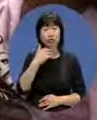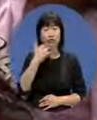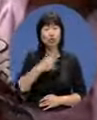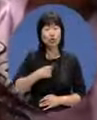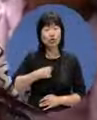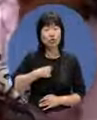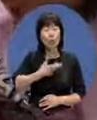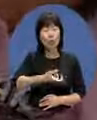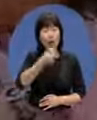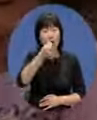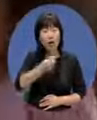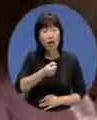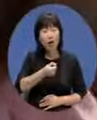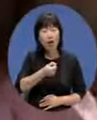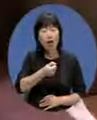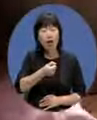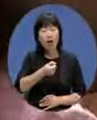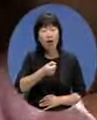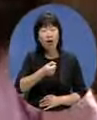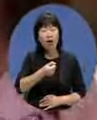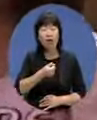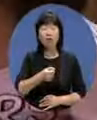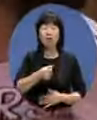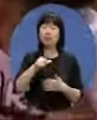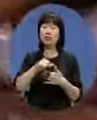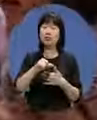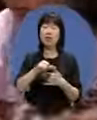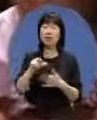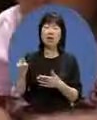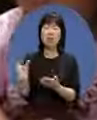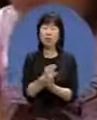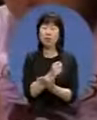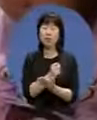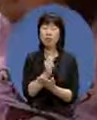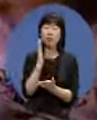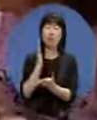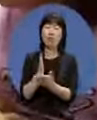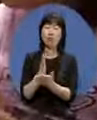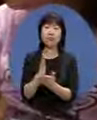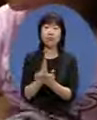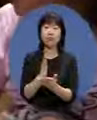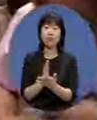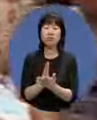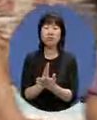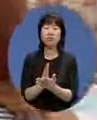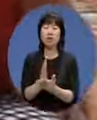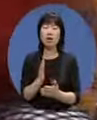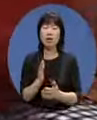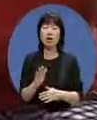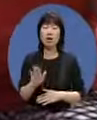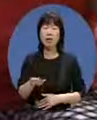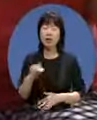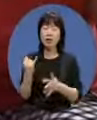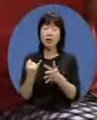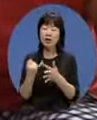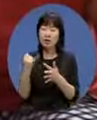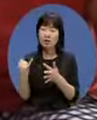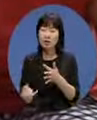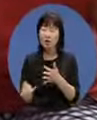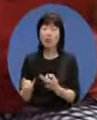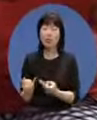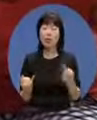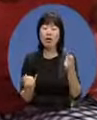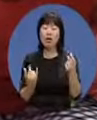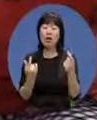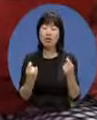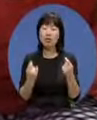누구 거 나들 어 진우야 그게 뺏지는 거 아니야 엄마 엄마 지니야 오빠하고